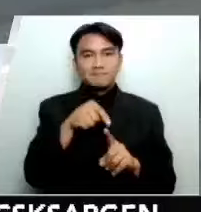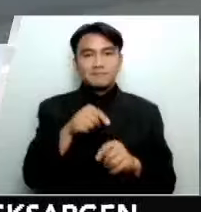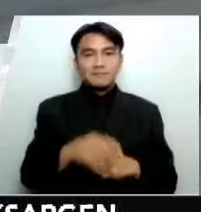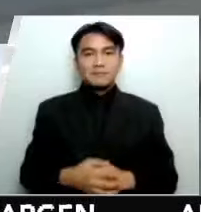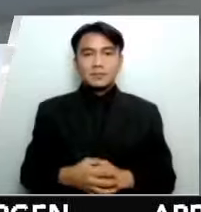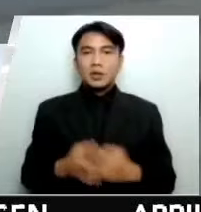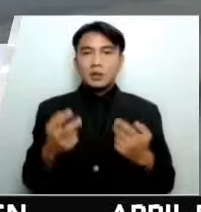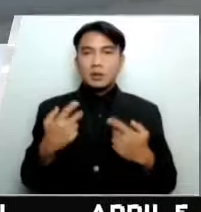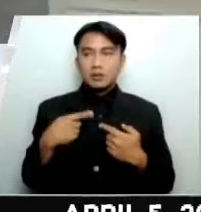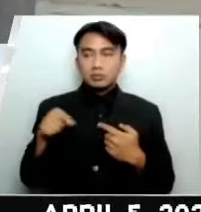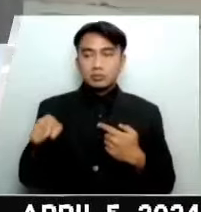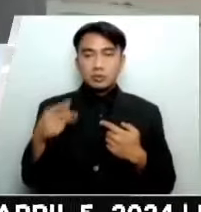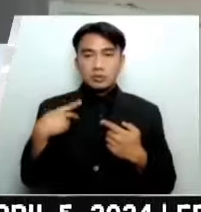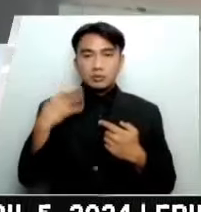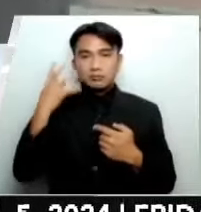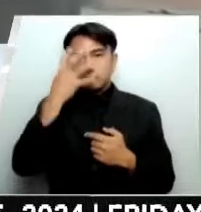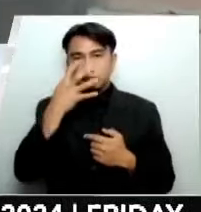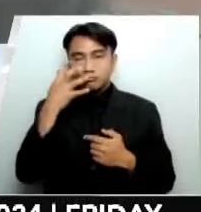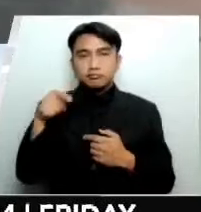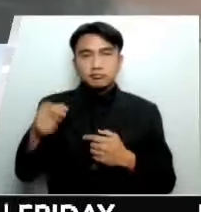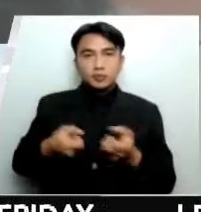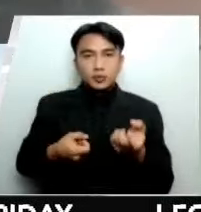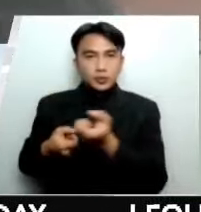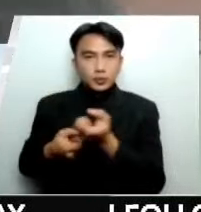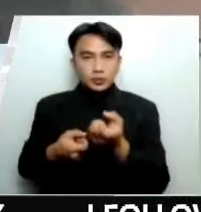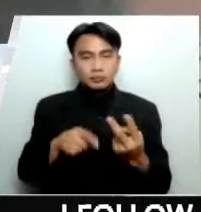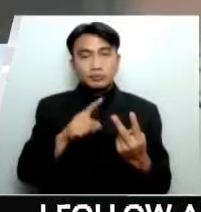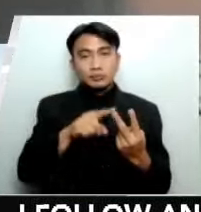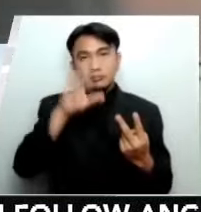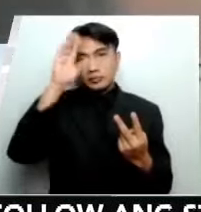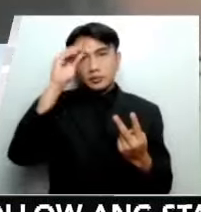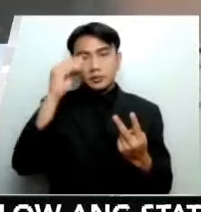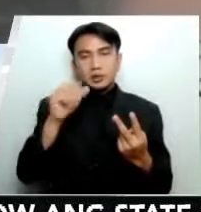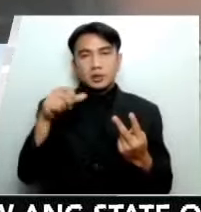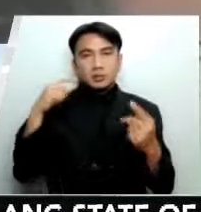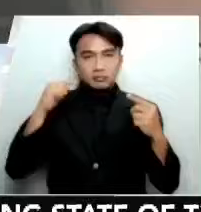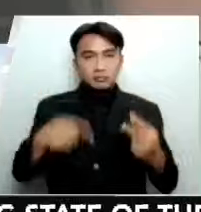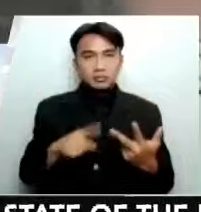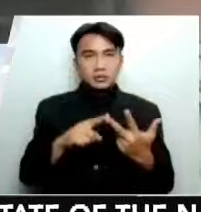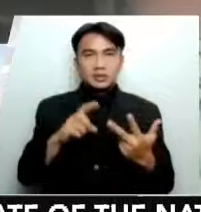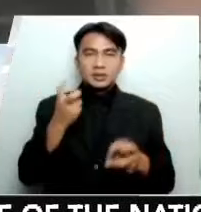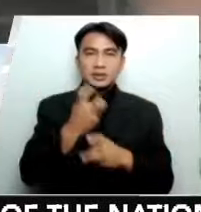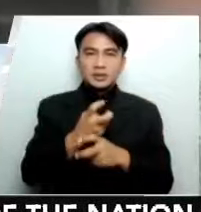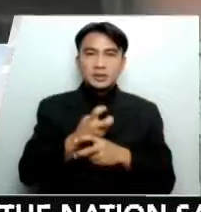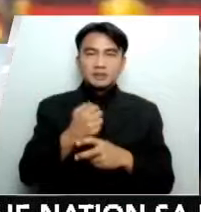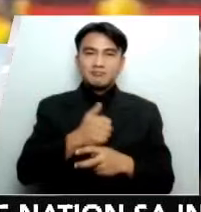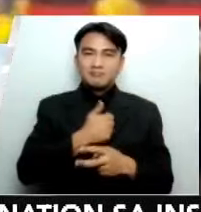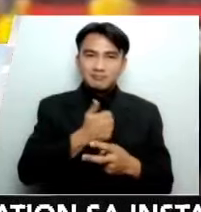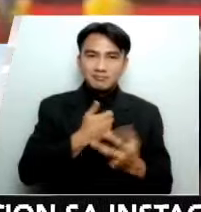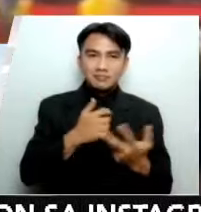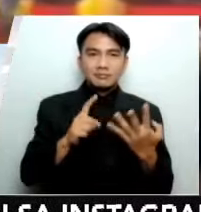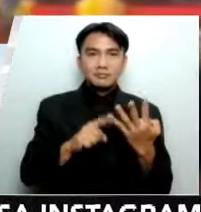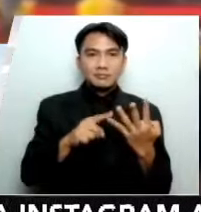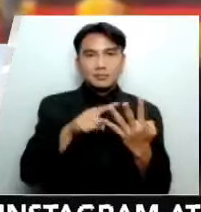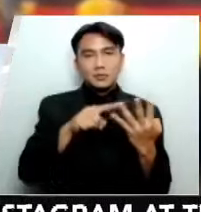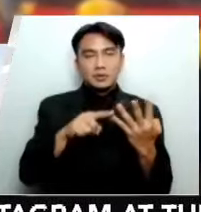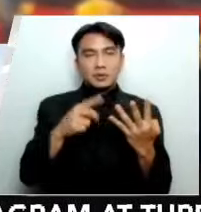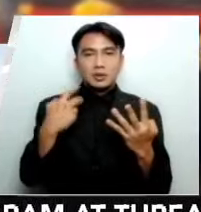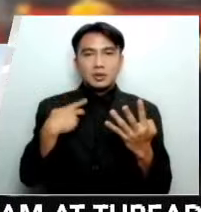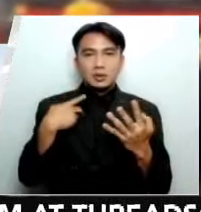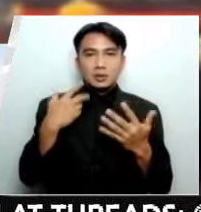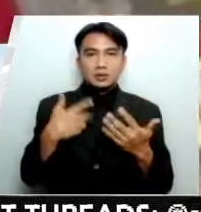sa hanay ng BFP, isang lalaking sugatan, isang nahirapang huminga at dalawa ang nakaramdam ng pagkabalisa dahil sa